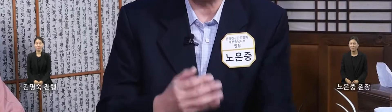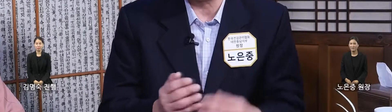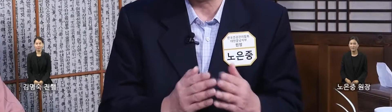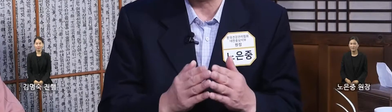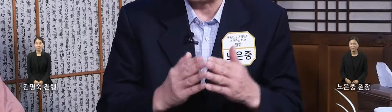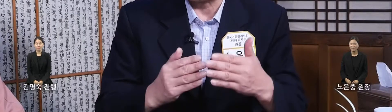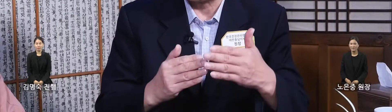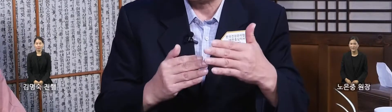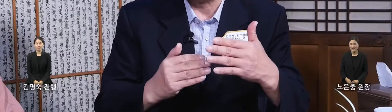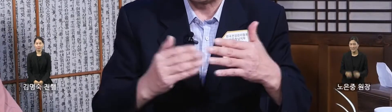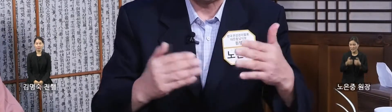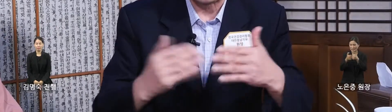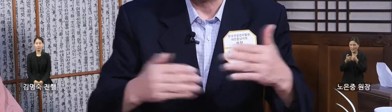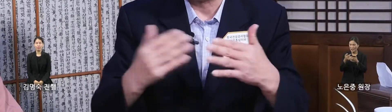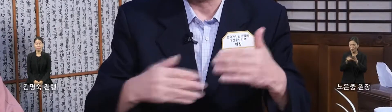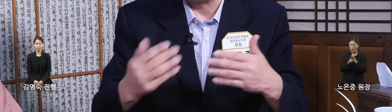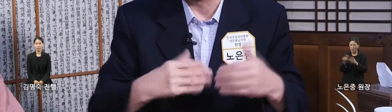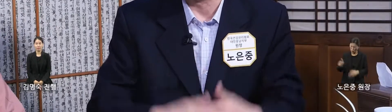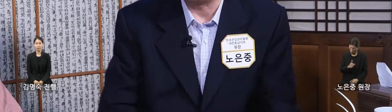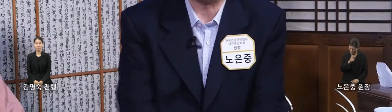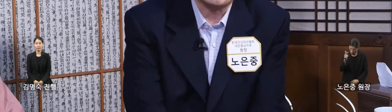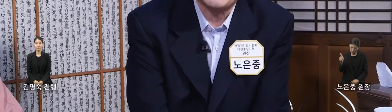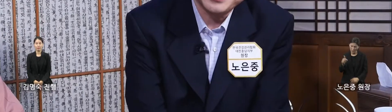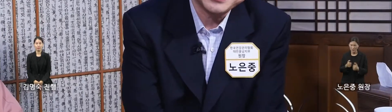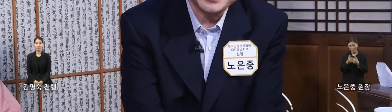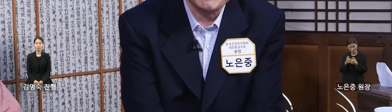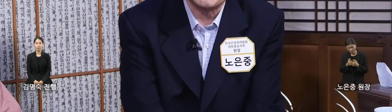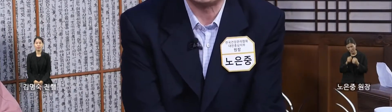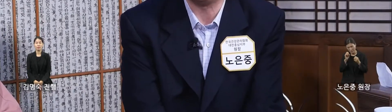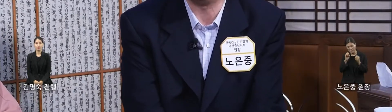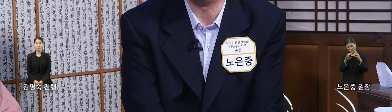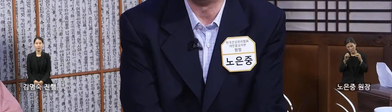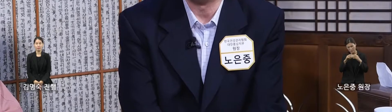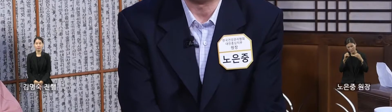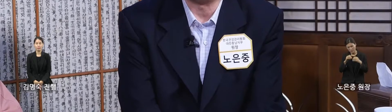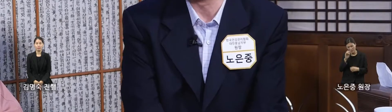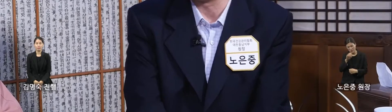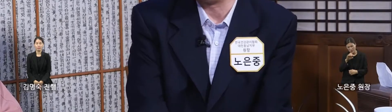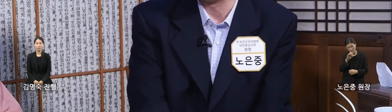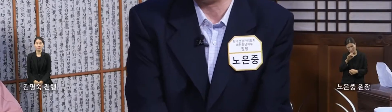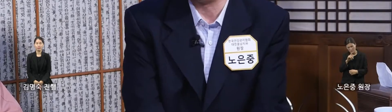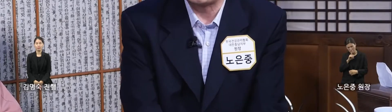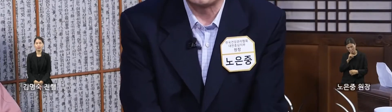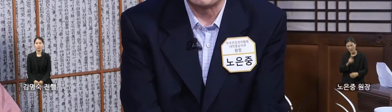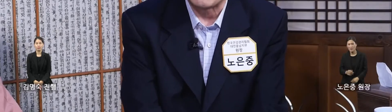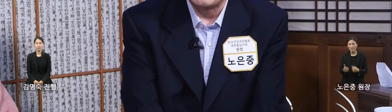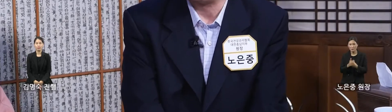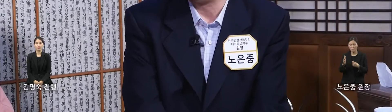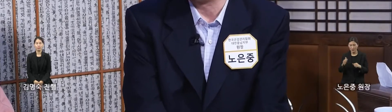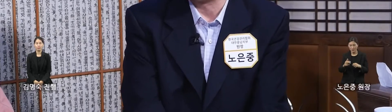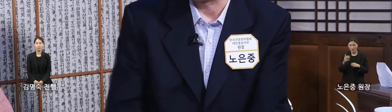좀 상담을 위해서는 하루 종일 이제 말씀을 나누고 말을 해야 되잖아요. 그래서 저희 검진센터